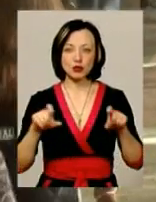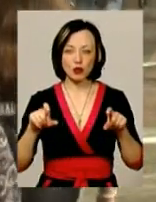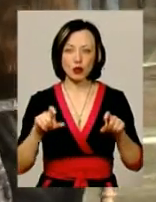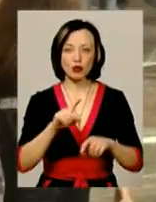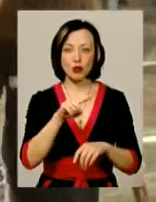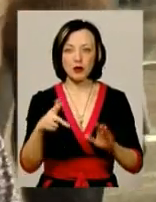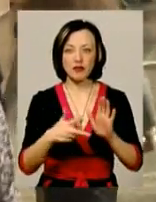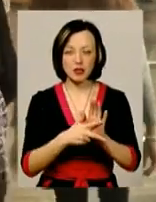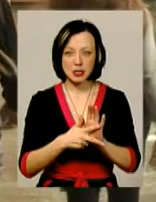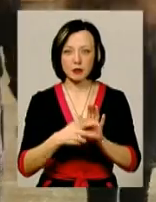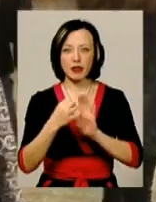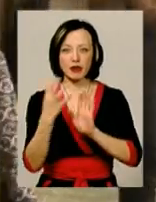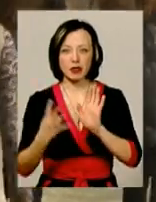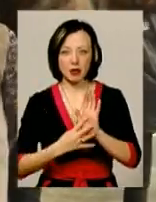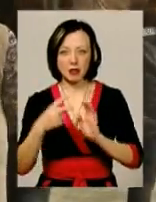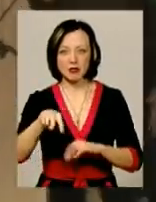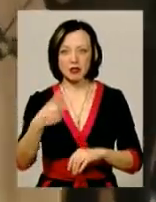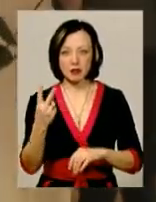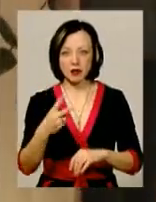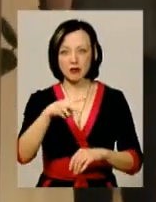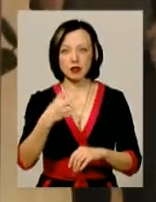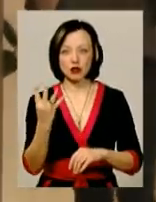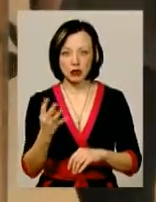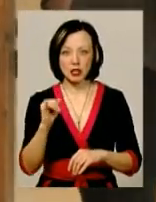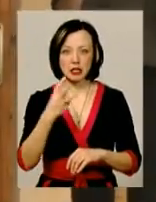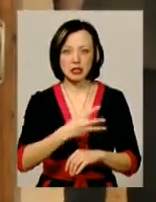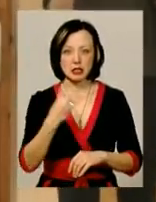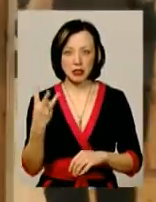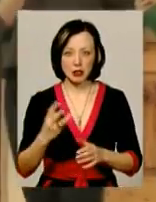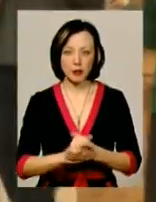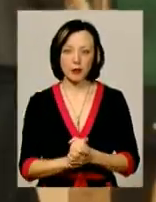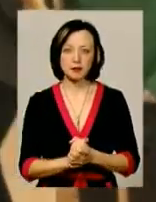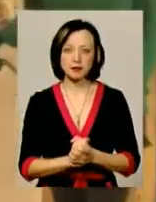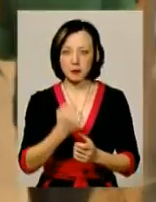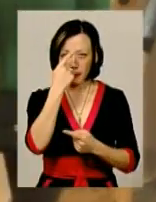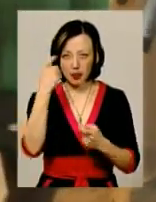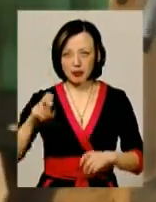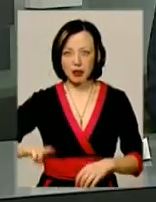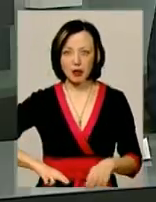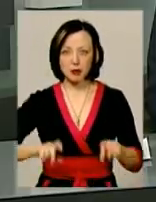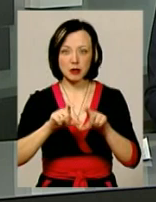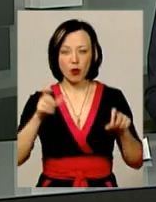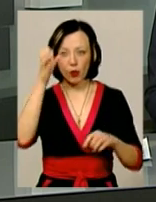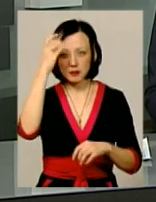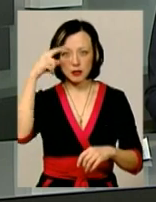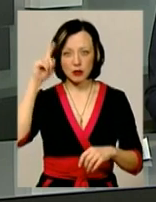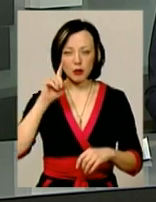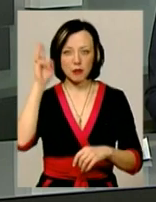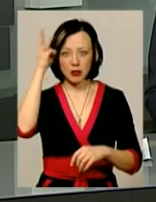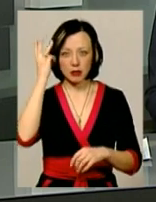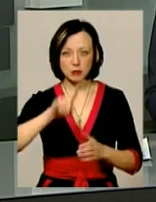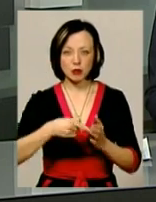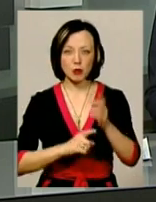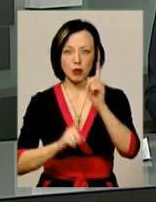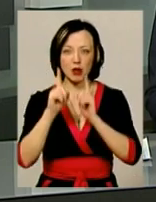загальноосвітні школи номер 8, 19, 22, 24 та 33. Як повідомив директор Департаменту освіти та науки Хмельницької